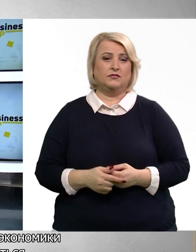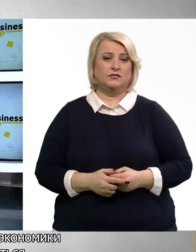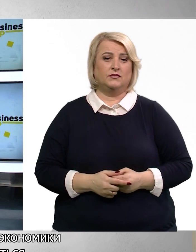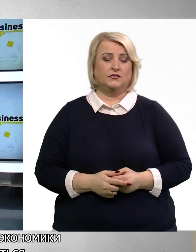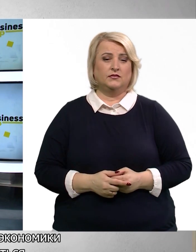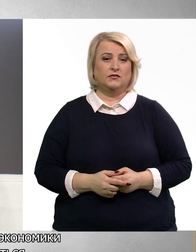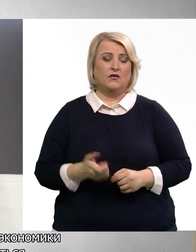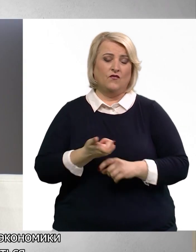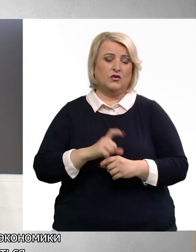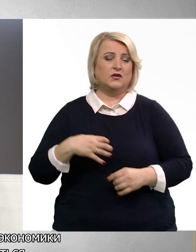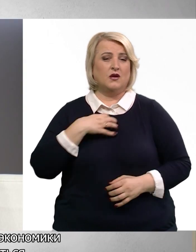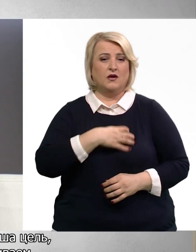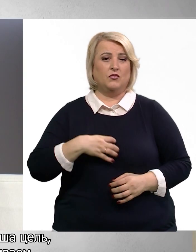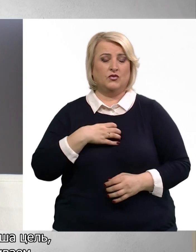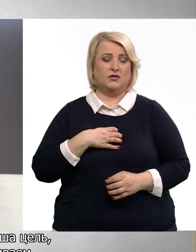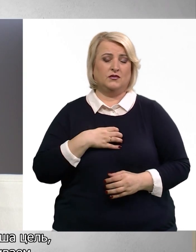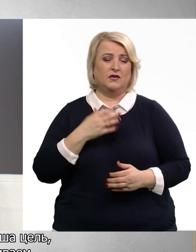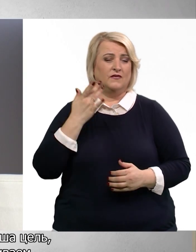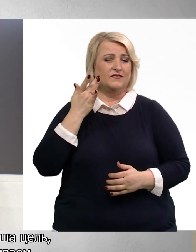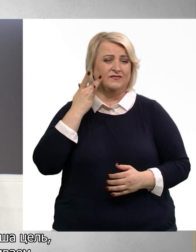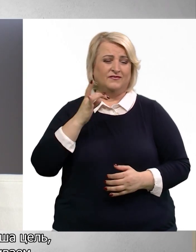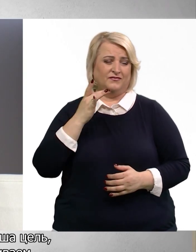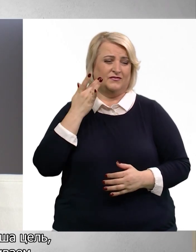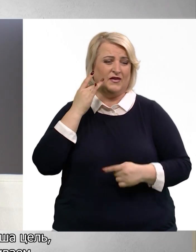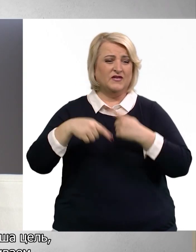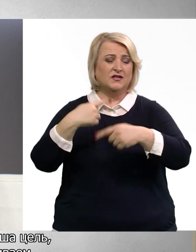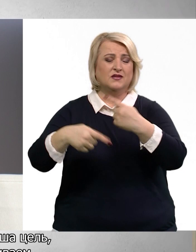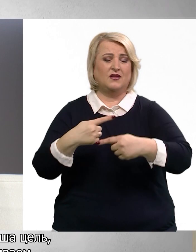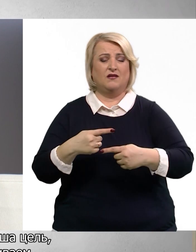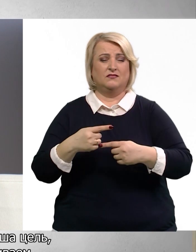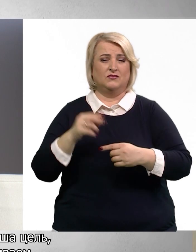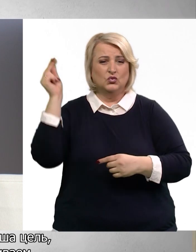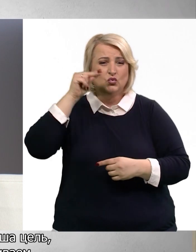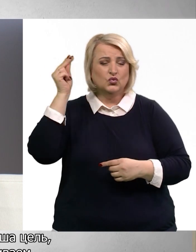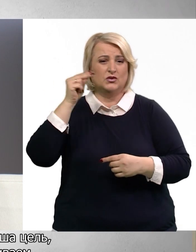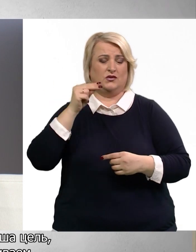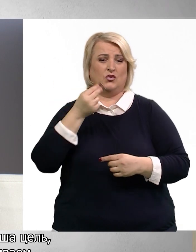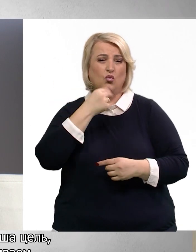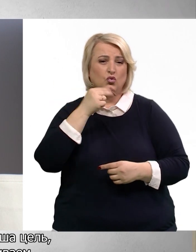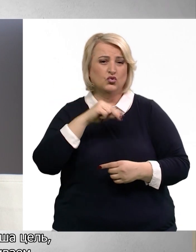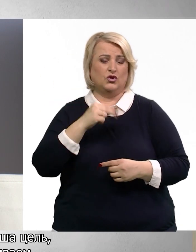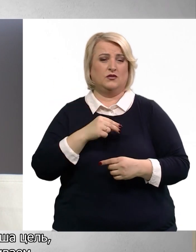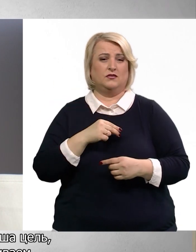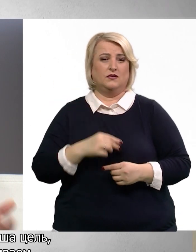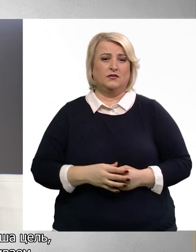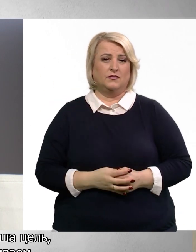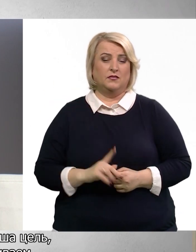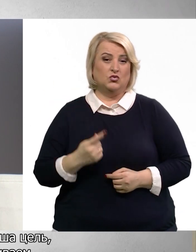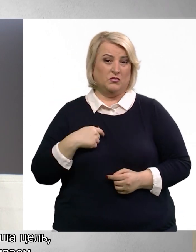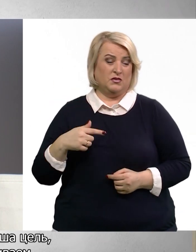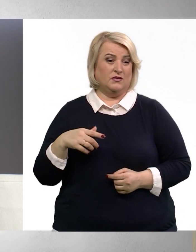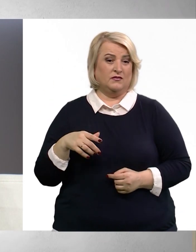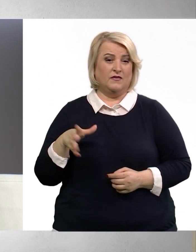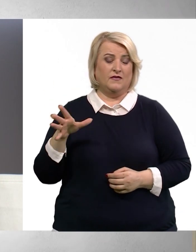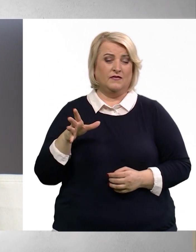de piață, este foarte important să te perfecționezi, să înveți permanent și asta este scopul nostru, pentru că noi pe toți îi